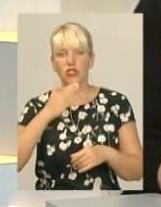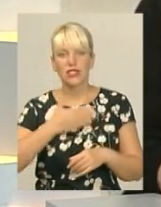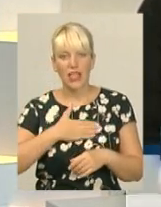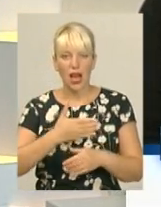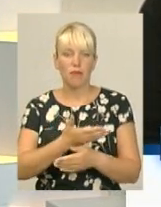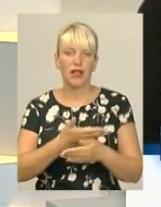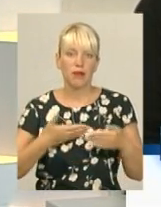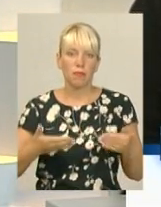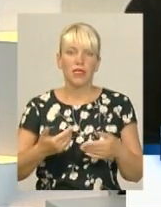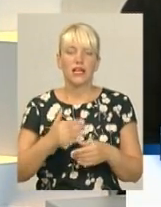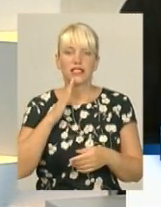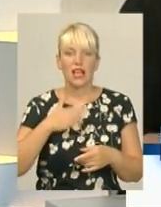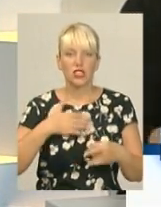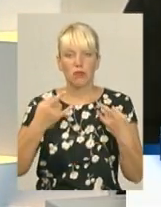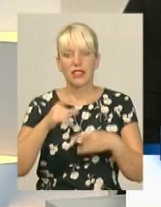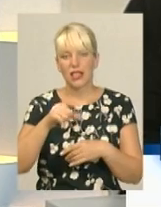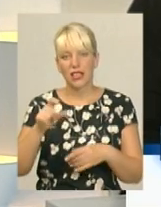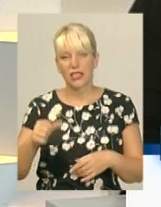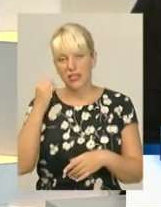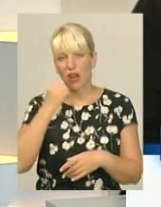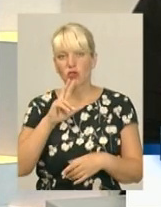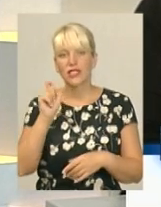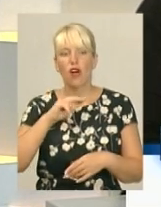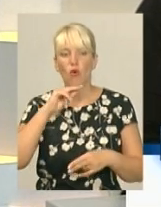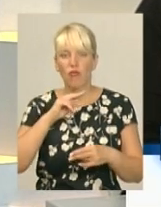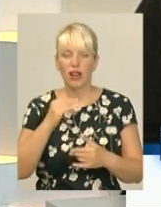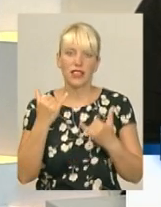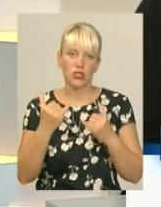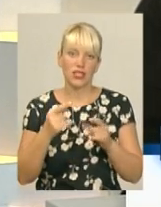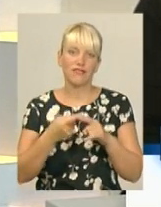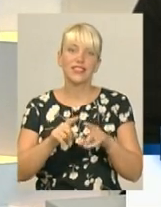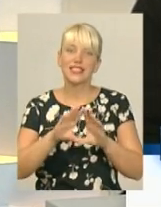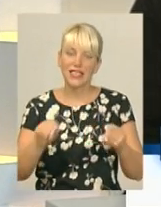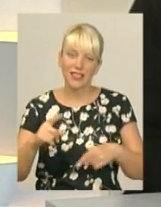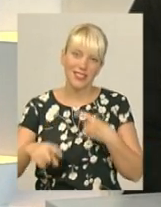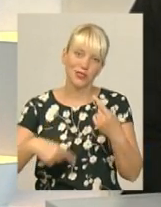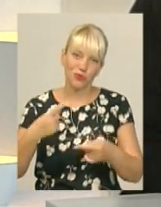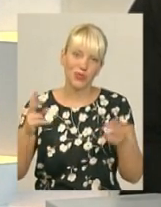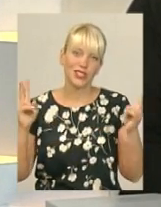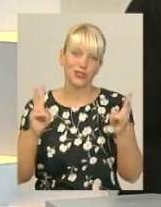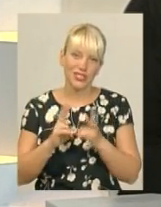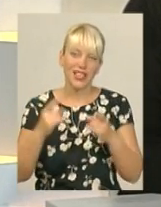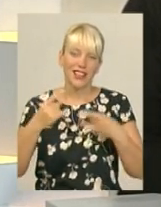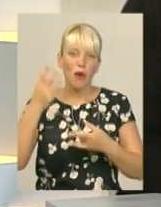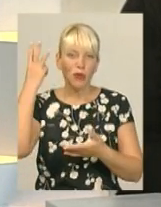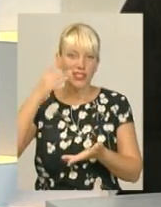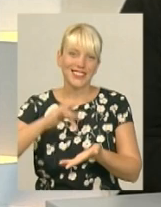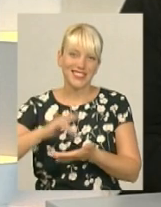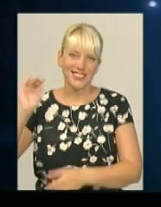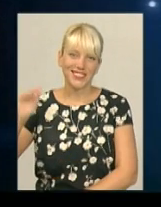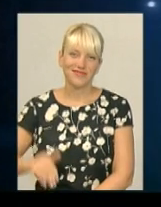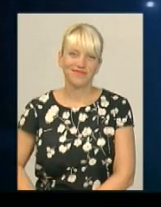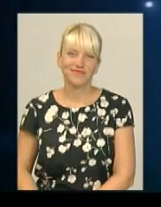нашими телеглядачами. Дякуємо за увагу. На сьогодні це все. До наступних зустрічей на каналі «Поділля Центр».